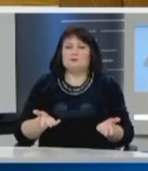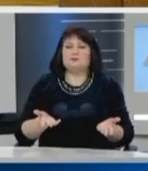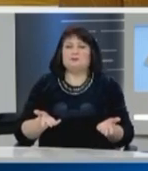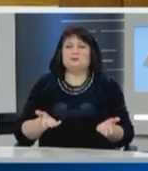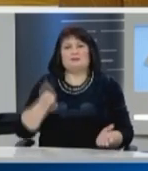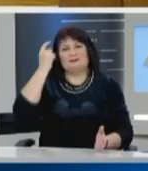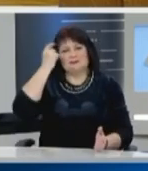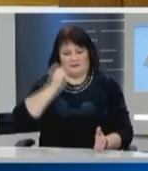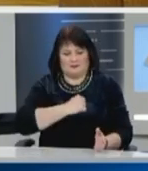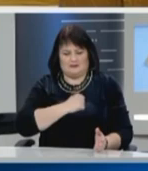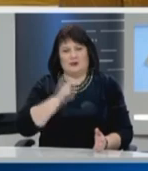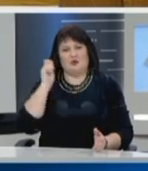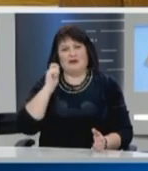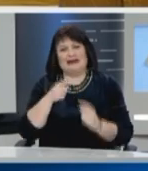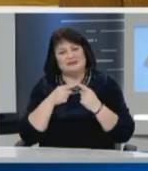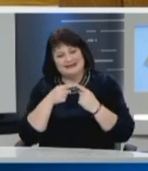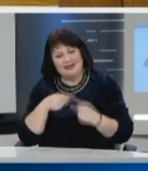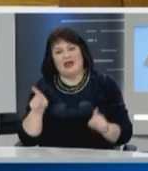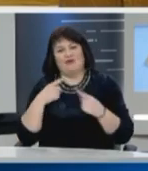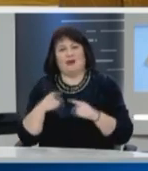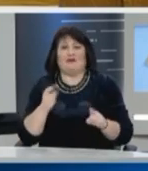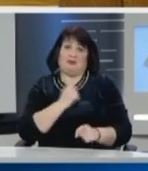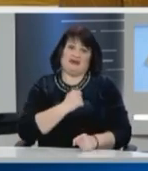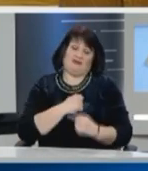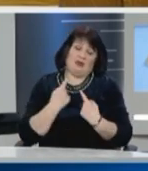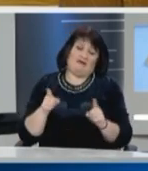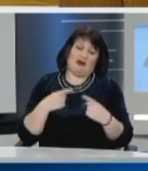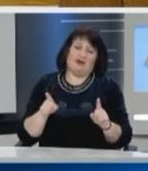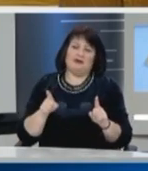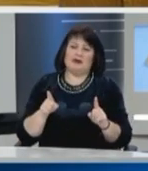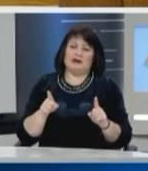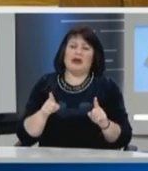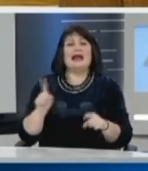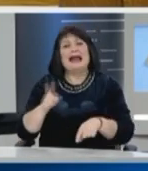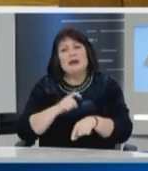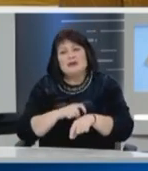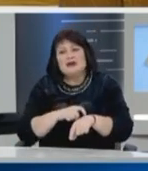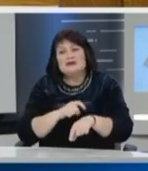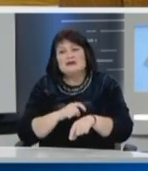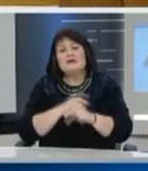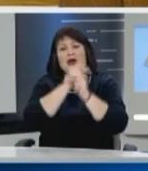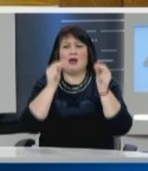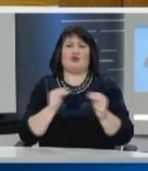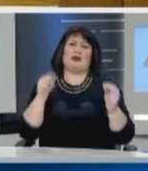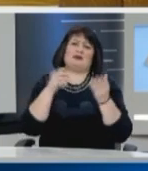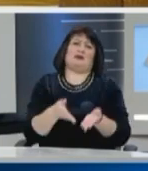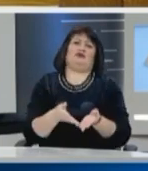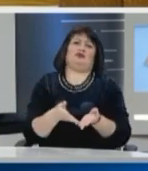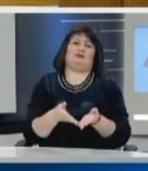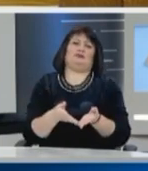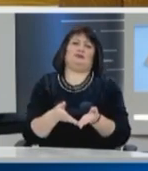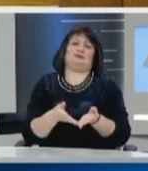αυτές οι ιδεολογικές και πολιτικές διαφορές να παράξουν κάποια στιγμή τα αποτελέσματά τους.